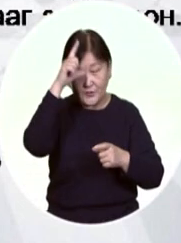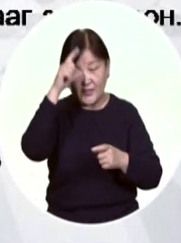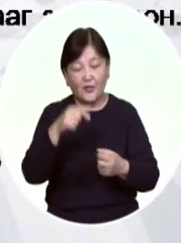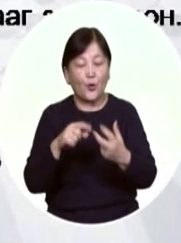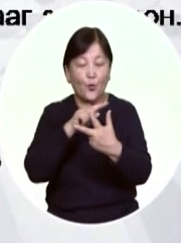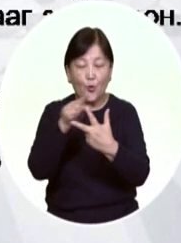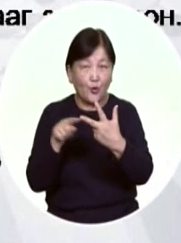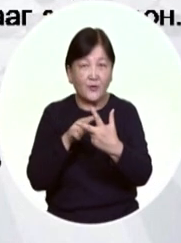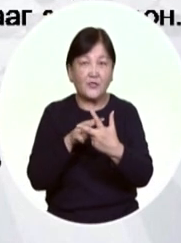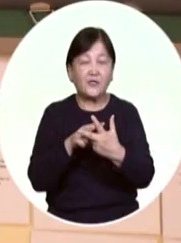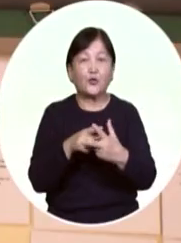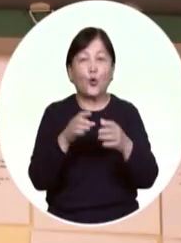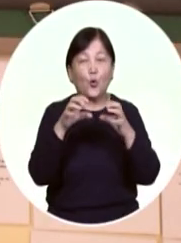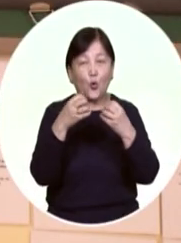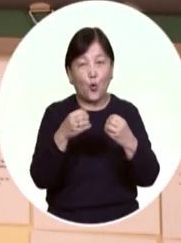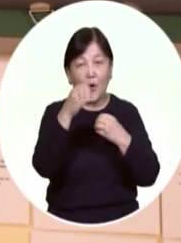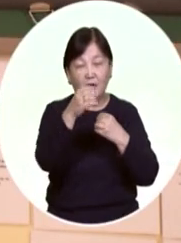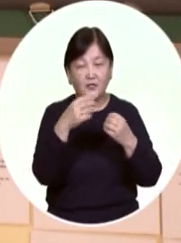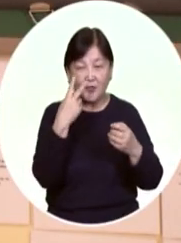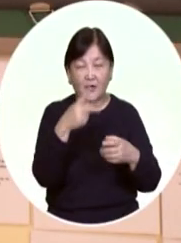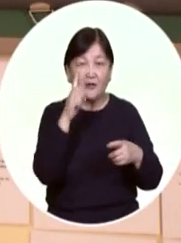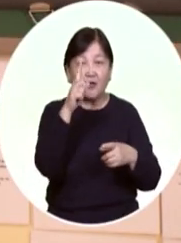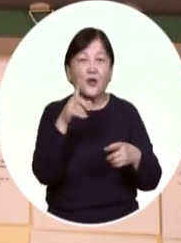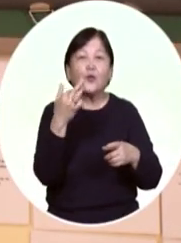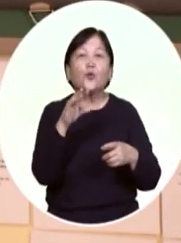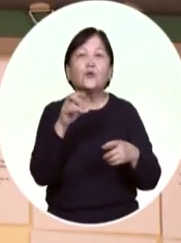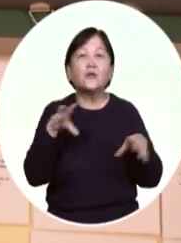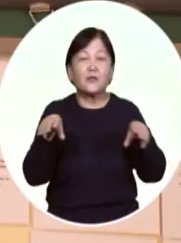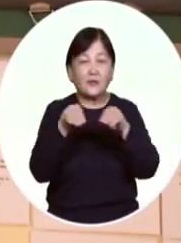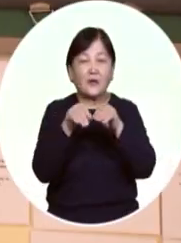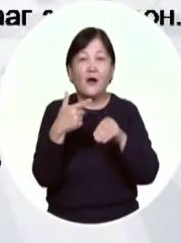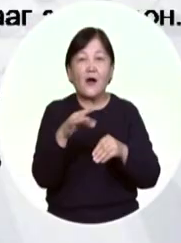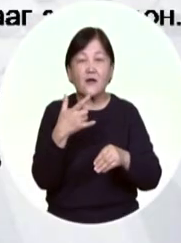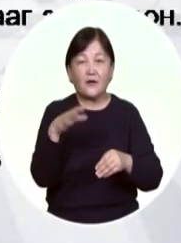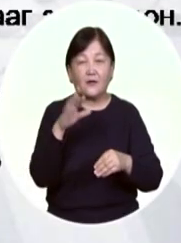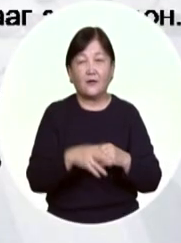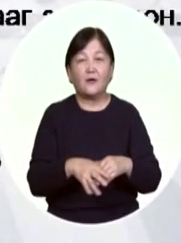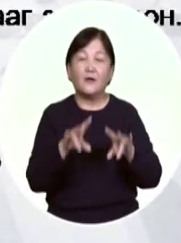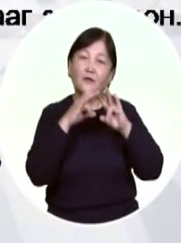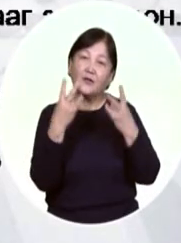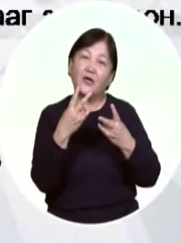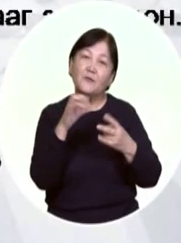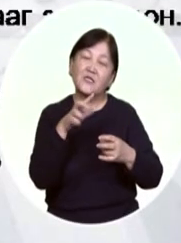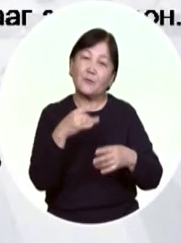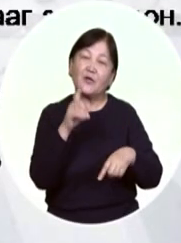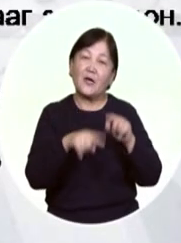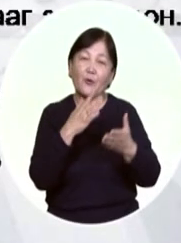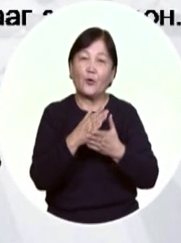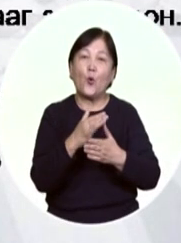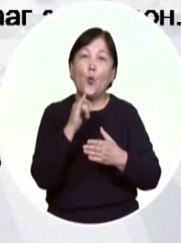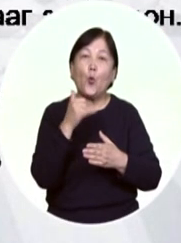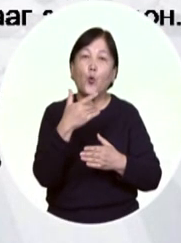мэдээллийг уншаад энэ нэг л дүгнэлт гаргая. Нэг л дүгнэлт гаргая. За, энэ нийгмийн салбарт угсаа